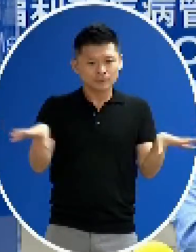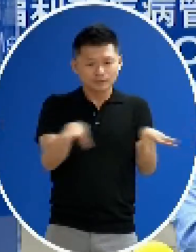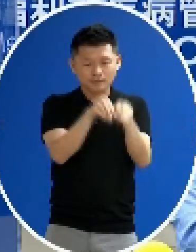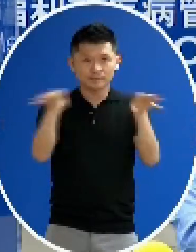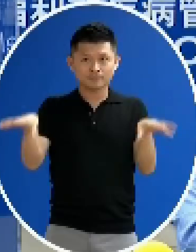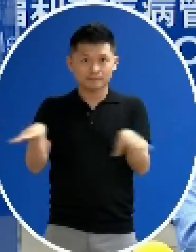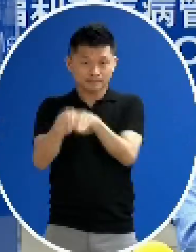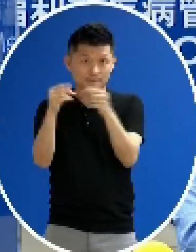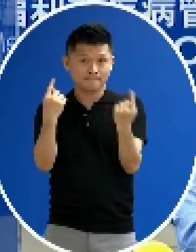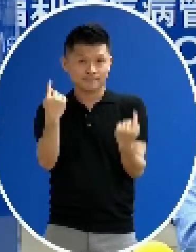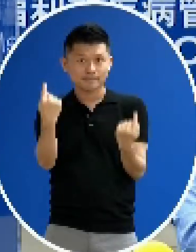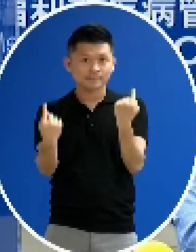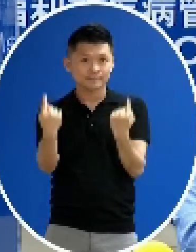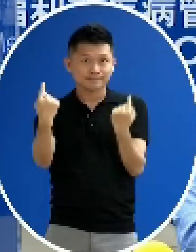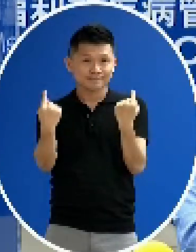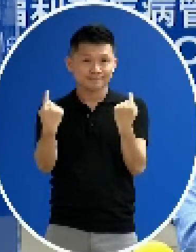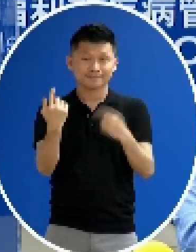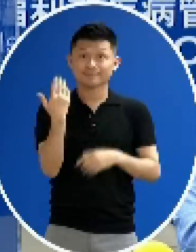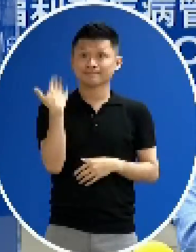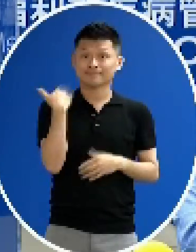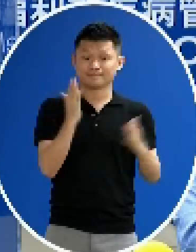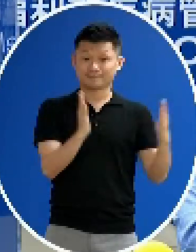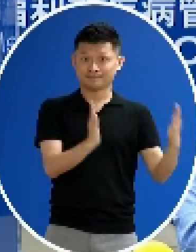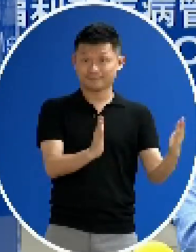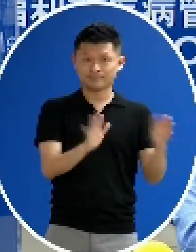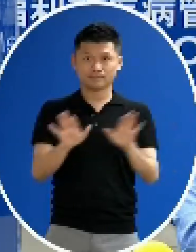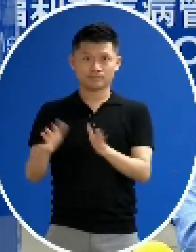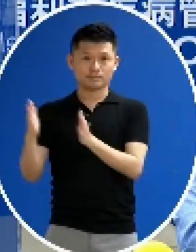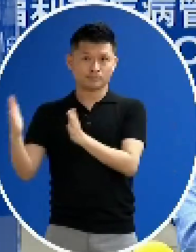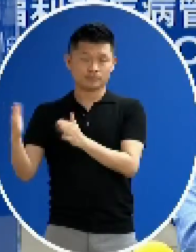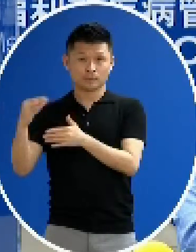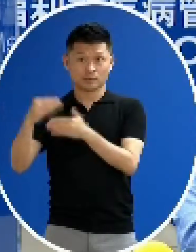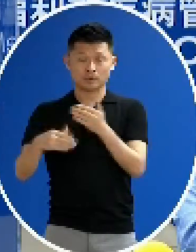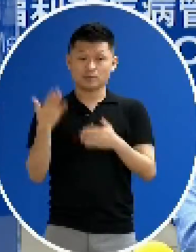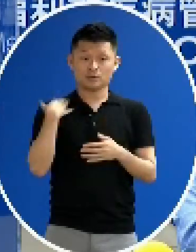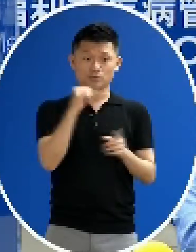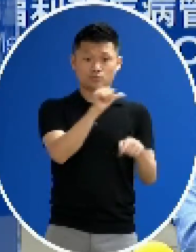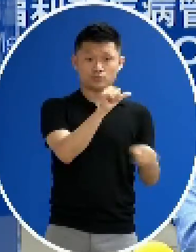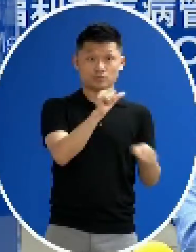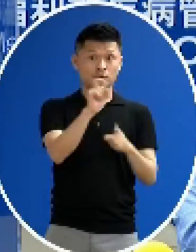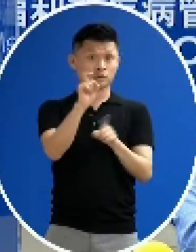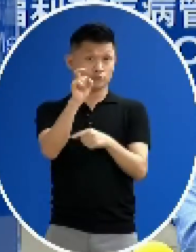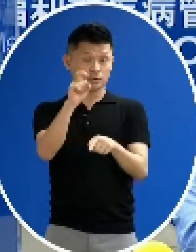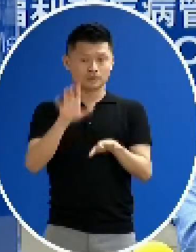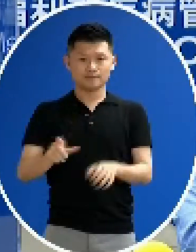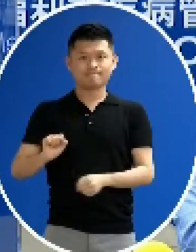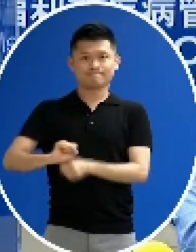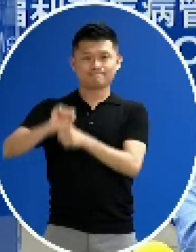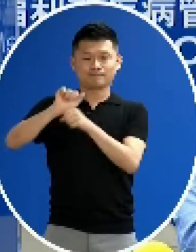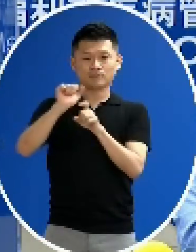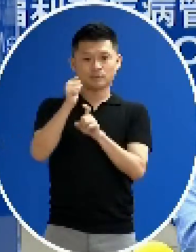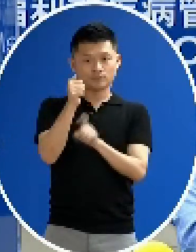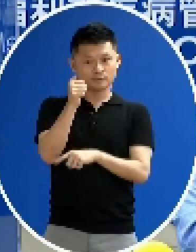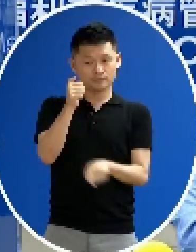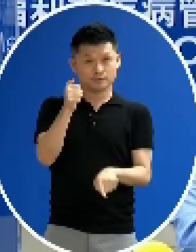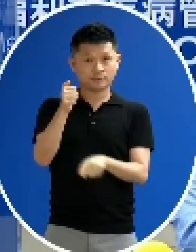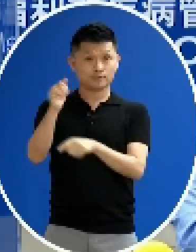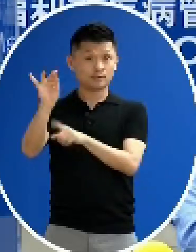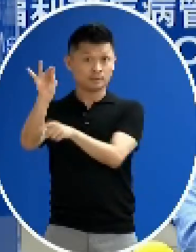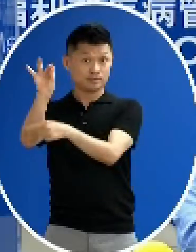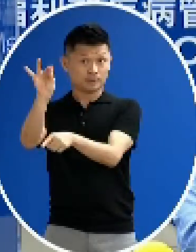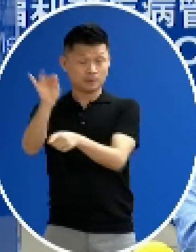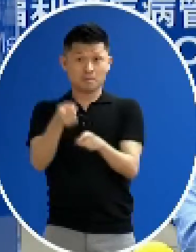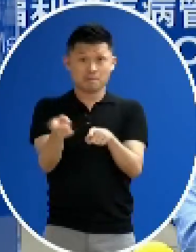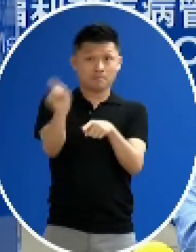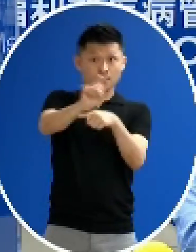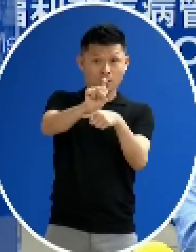啊，在那个时候，那现在我们规定以前是5人10人，那现在是50人100人。好，那在